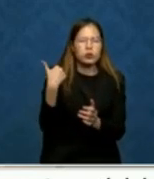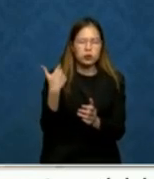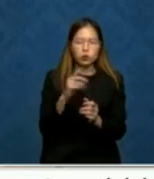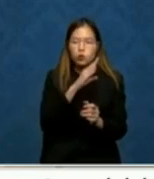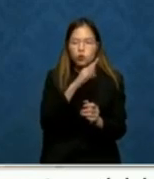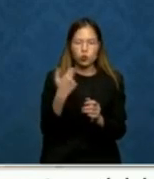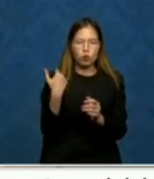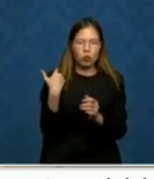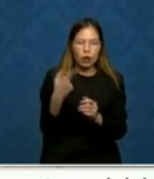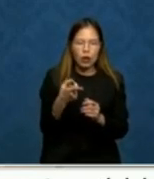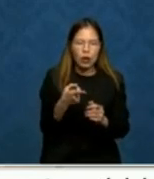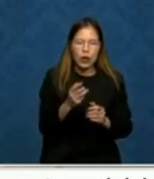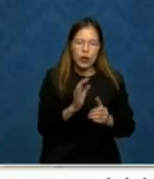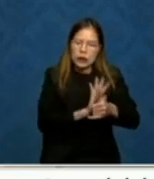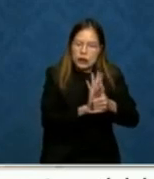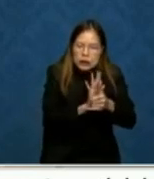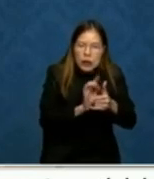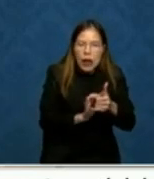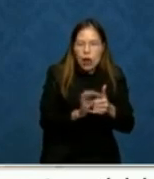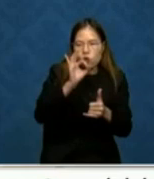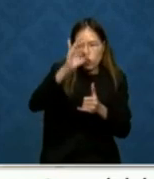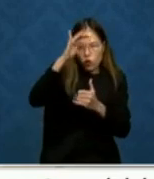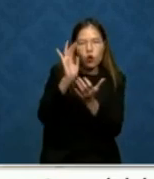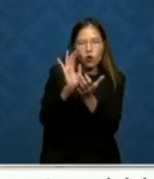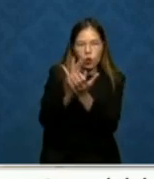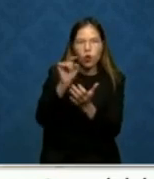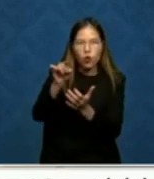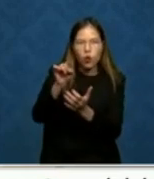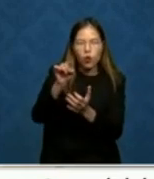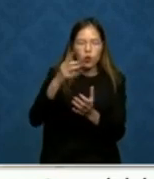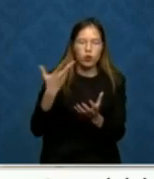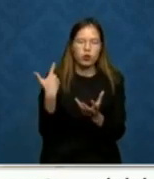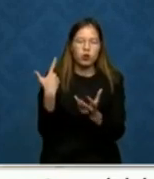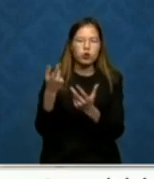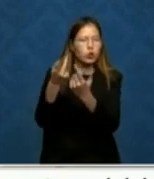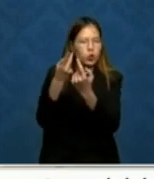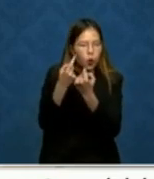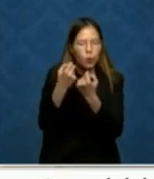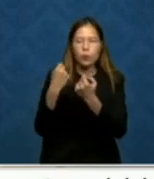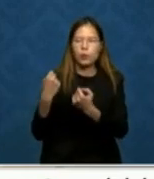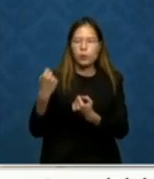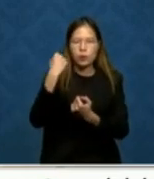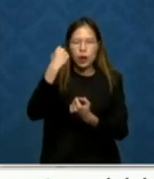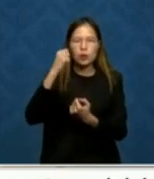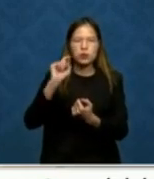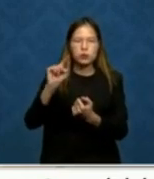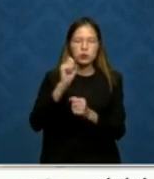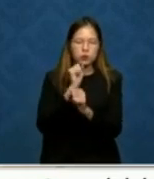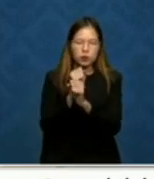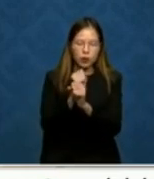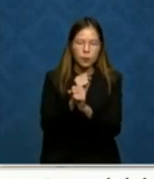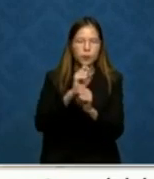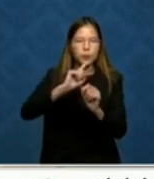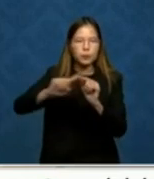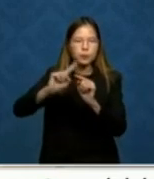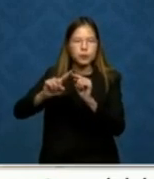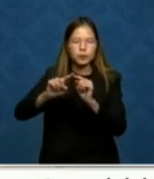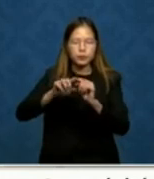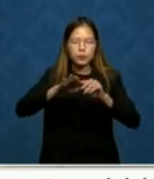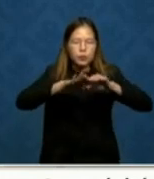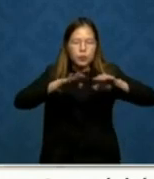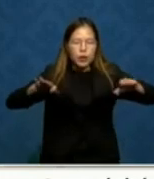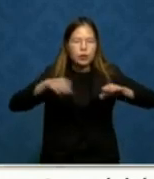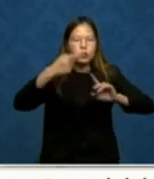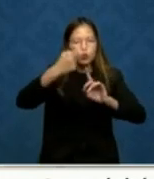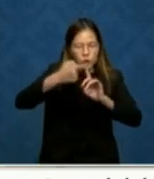ทีที่เหยื่อไปแจ้งความทางพนักงานสอบสวนก็สามารถตอบสนองและมีอำนาจเป็นเขาเรียกว่าเป็นมาตรการชั่ว